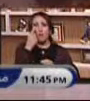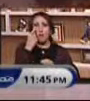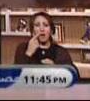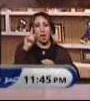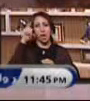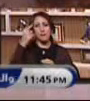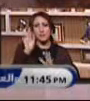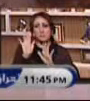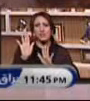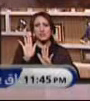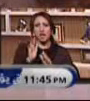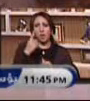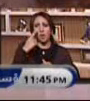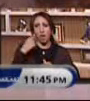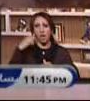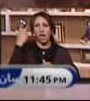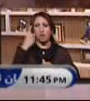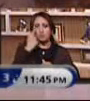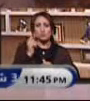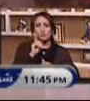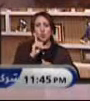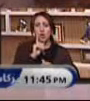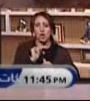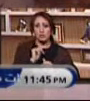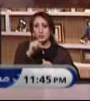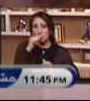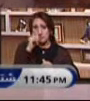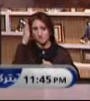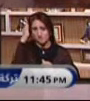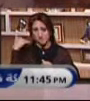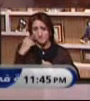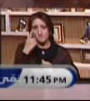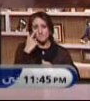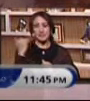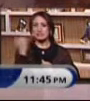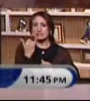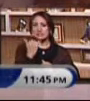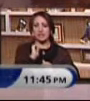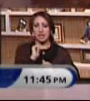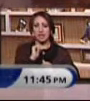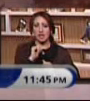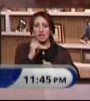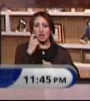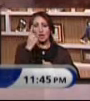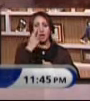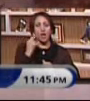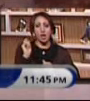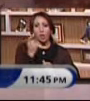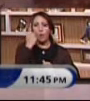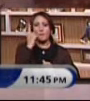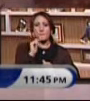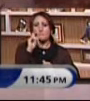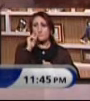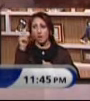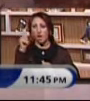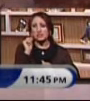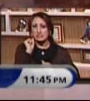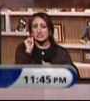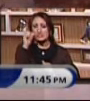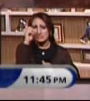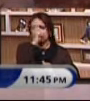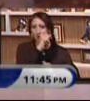دمعته عزيزة. احنا يعني المشهور بالبكاء النساء، نعم، دمعتهن قريبة في الفرح وفي الحزن وفي اي مناسبة. لكن